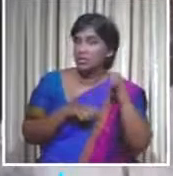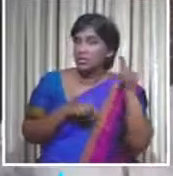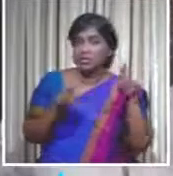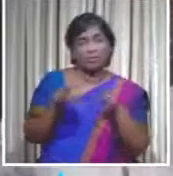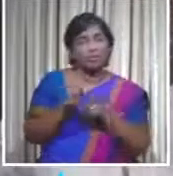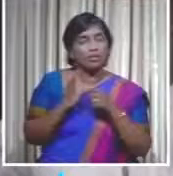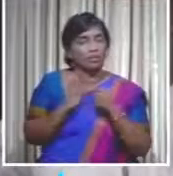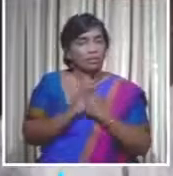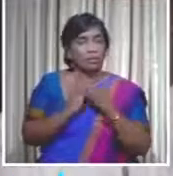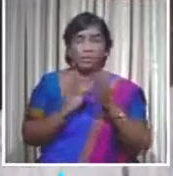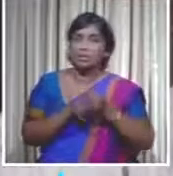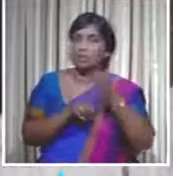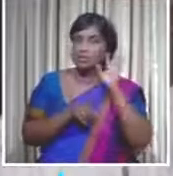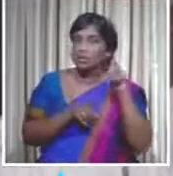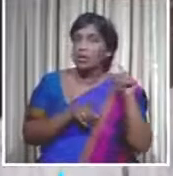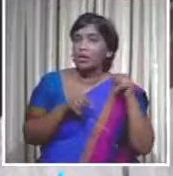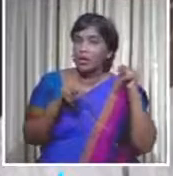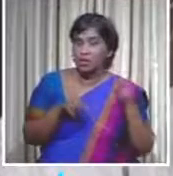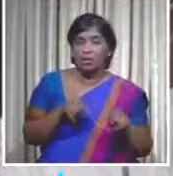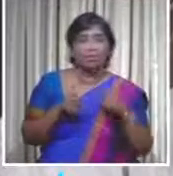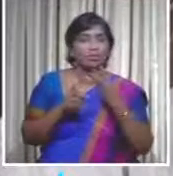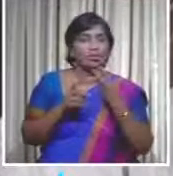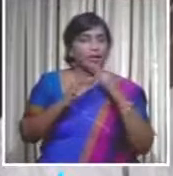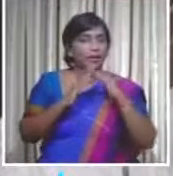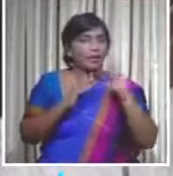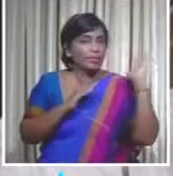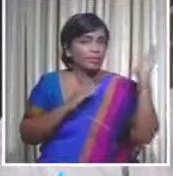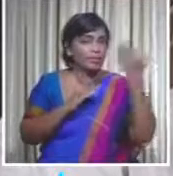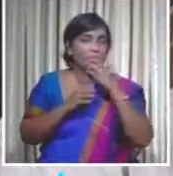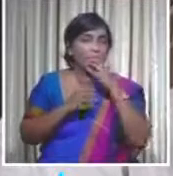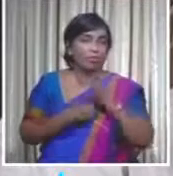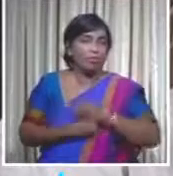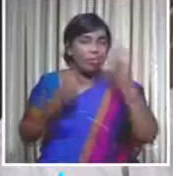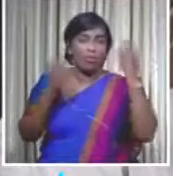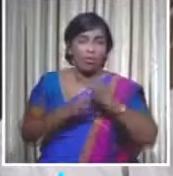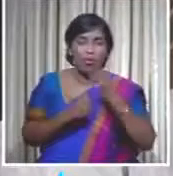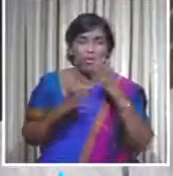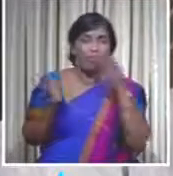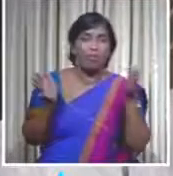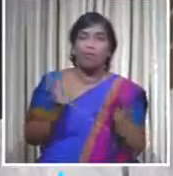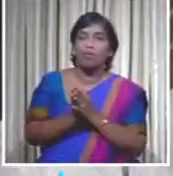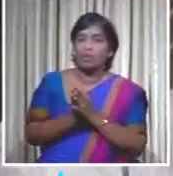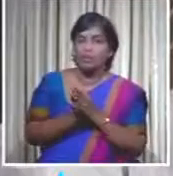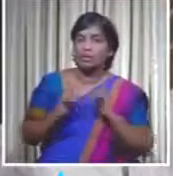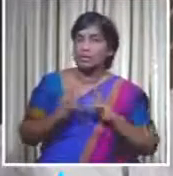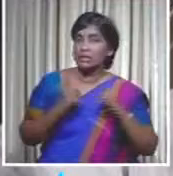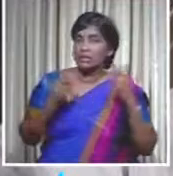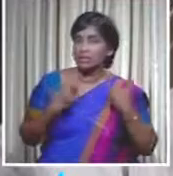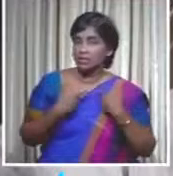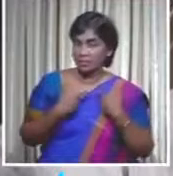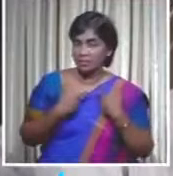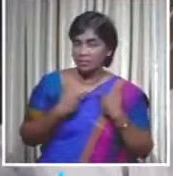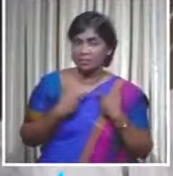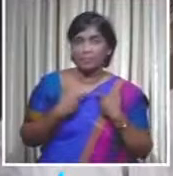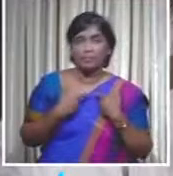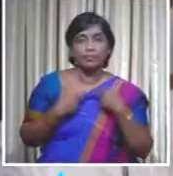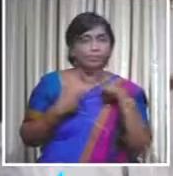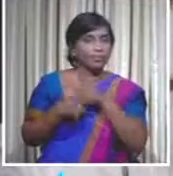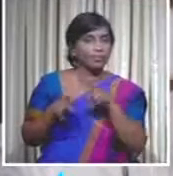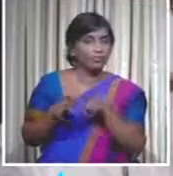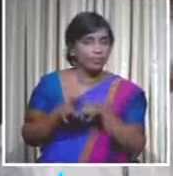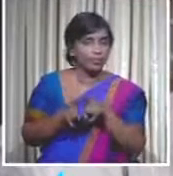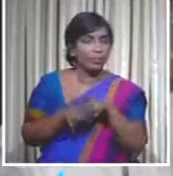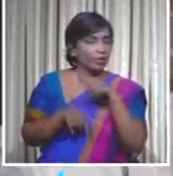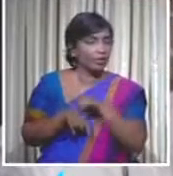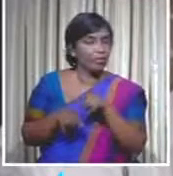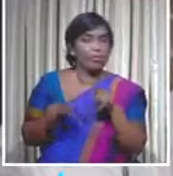ගරු සභාපතිතුමනි අද අපේ හැමගේකම පිපිරෙන බෝම්බයක් එක්ක තමයි අපි අද ජීවත් වෙන්නලා වෙලා තියෙන්නේ. ඒ හින්දා